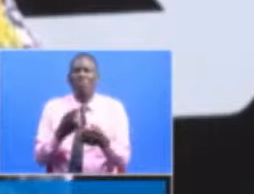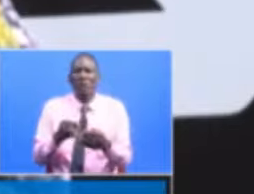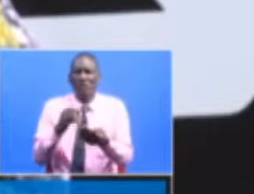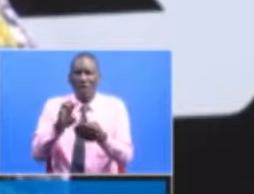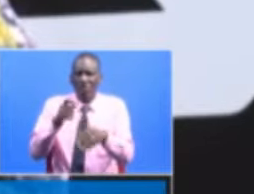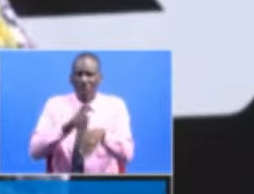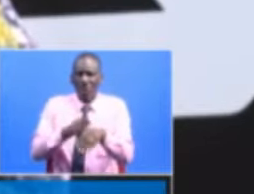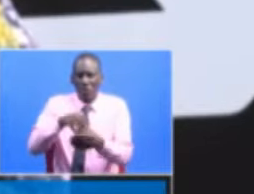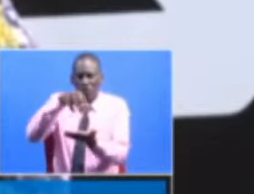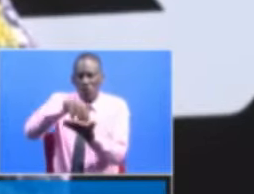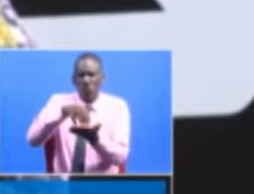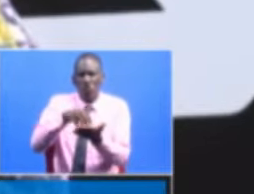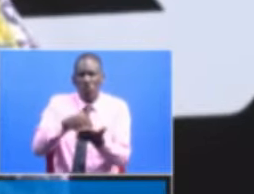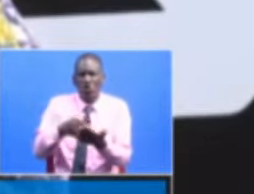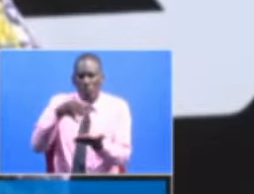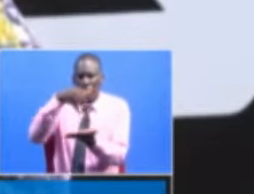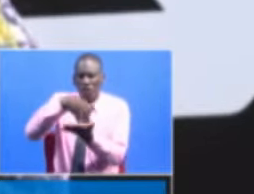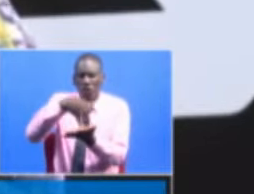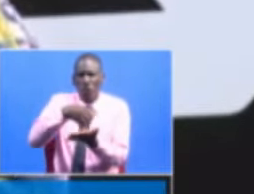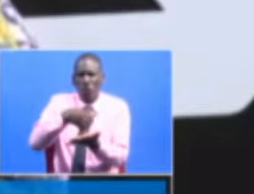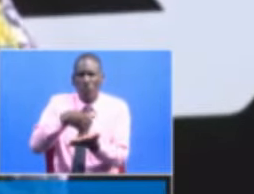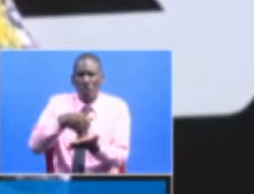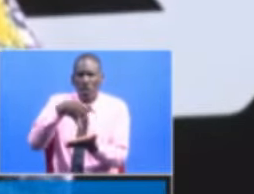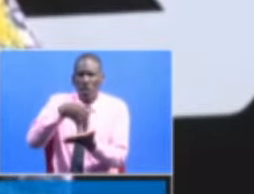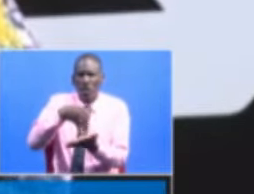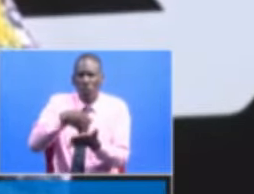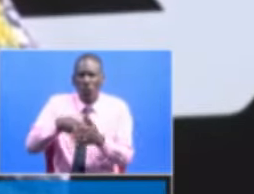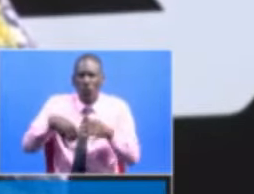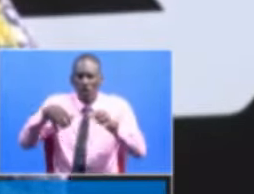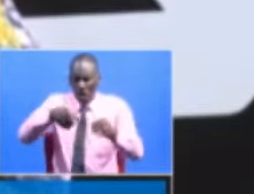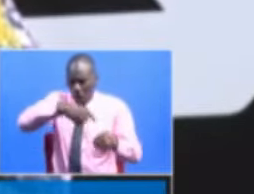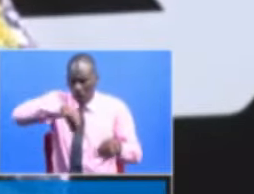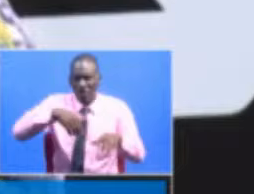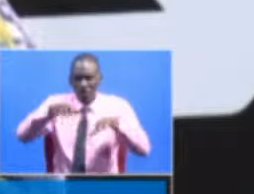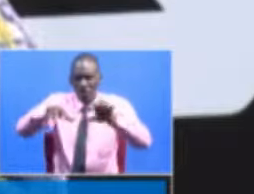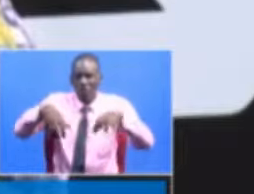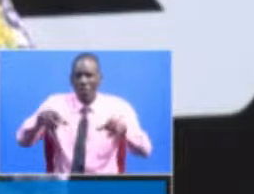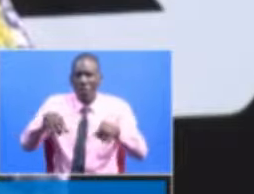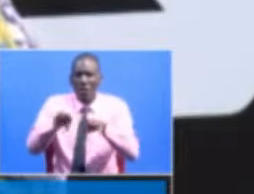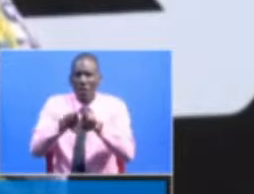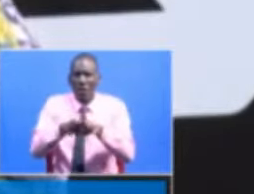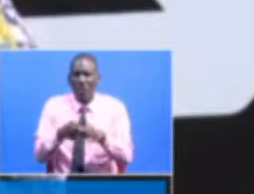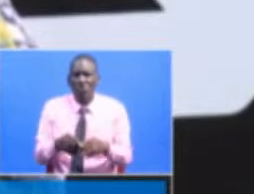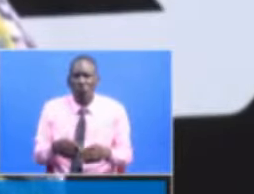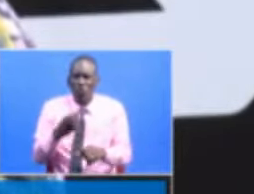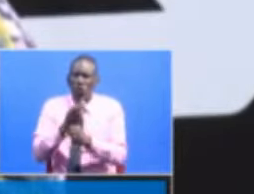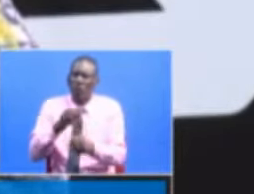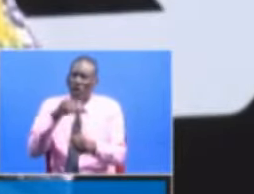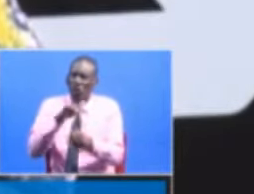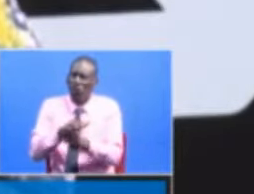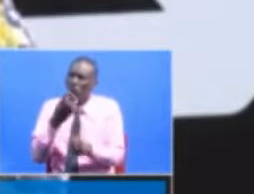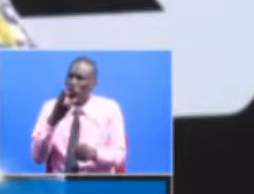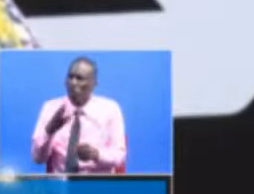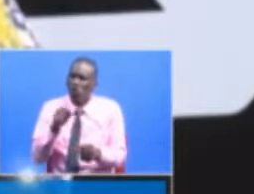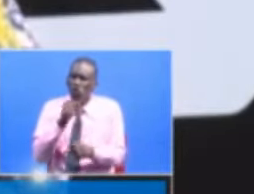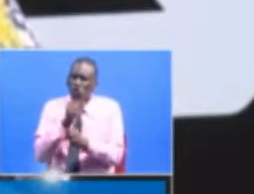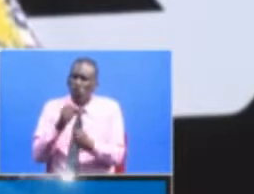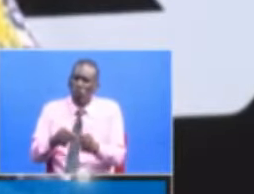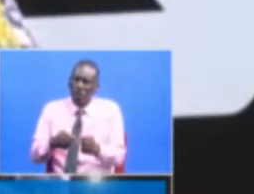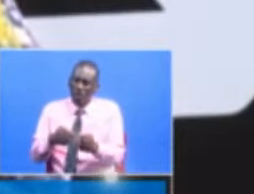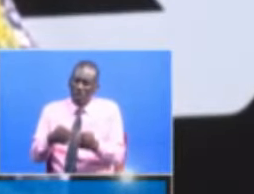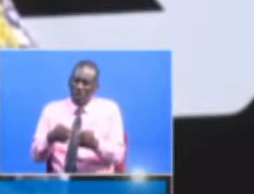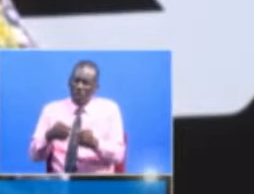ya kujiingisha katika ukulima, pia tunachukua maji. So tunafanya mto, tunakata miti kwa